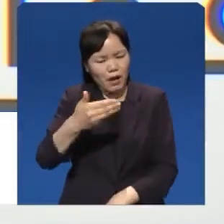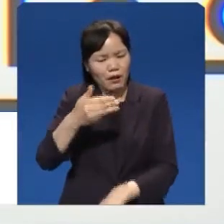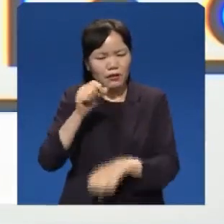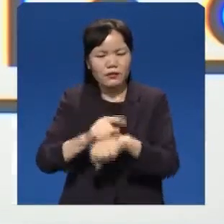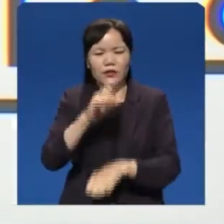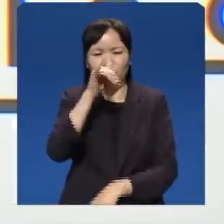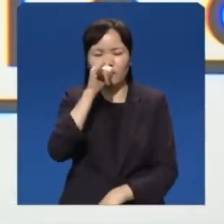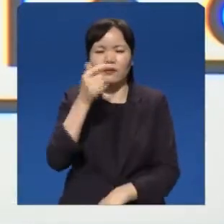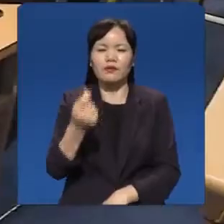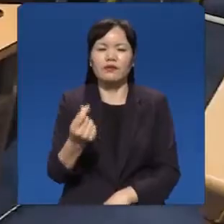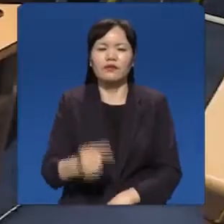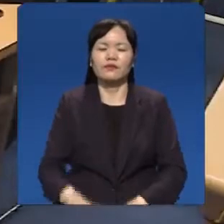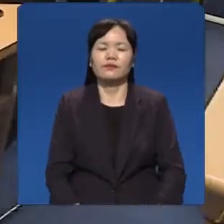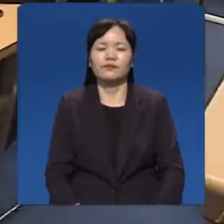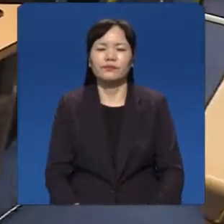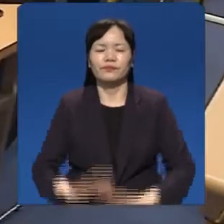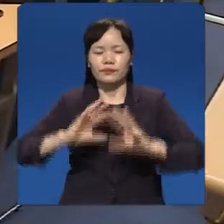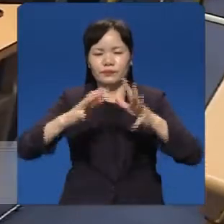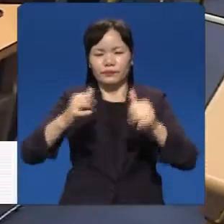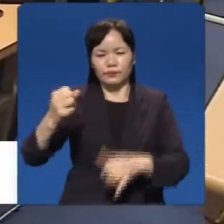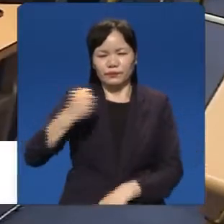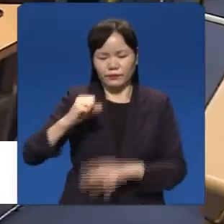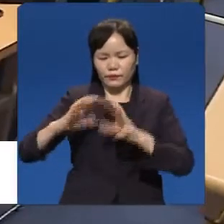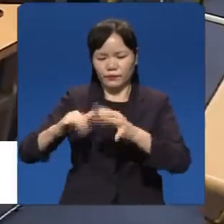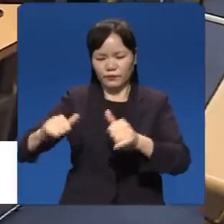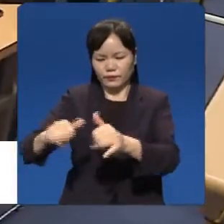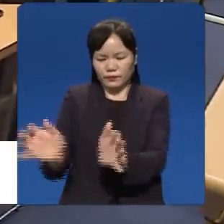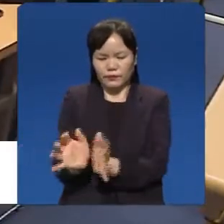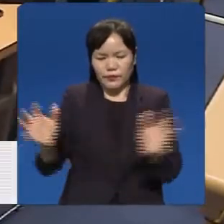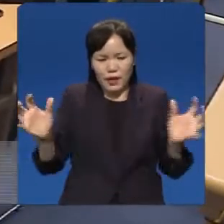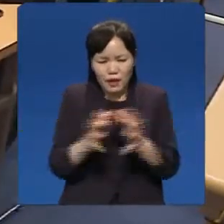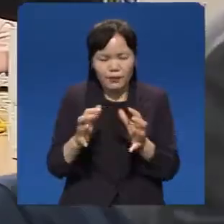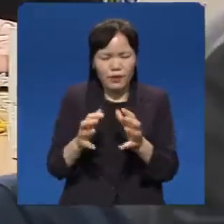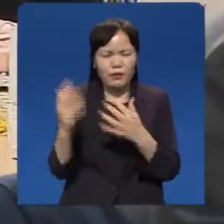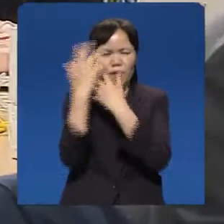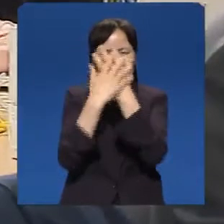분석이 제기됩니다. 국민의힘과